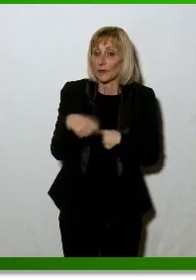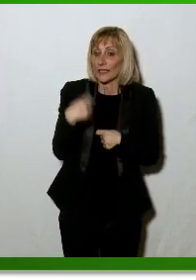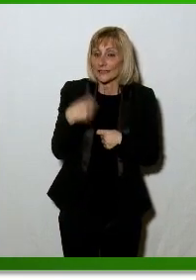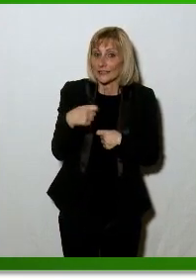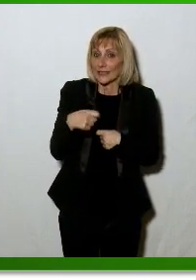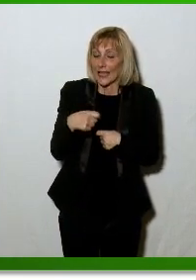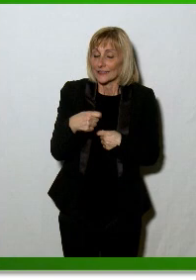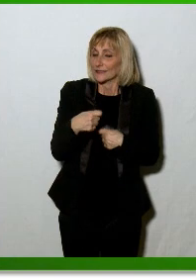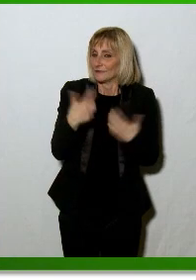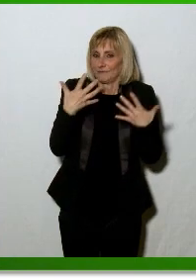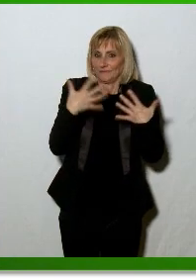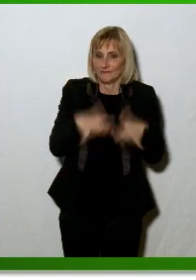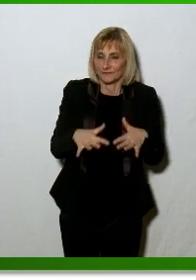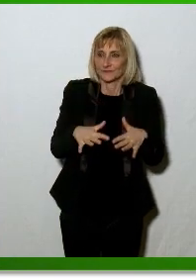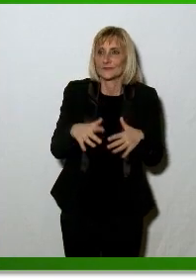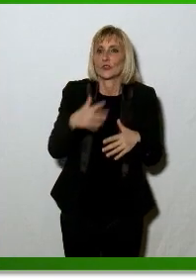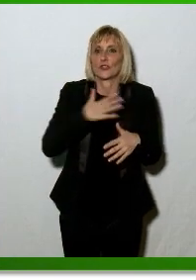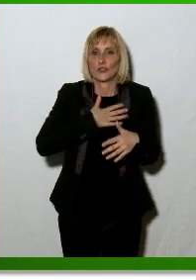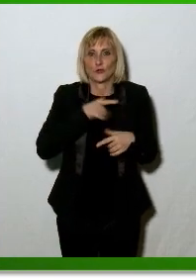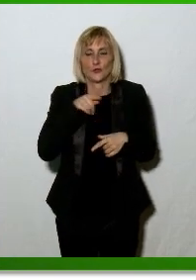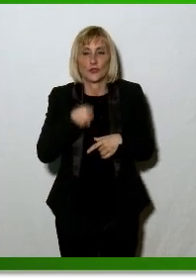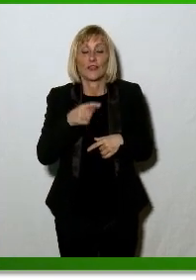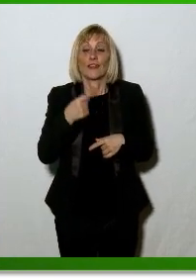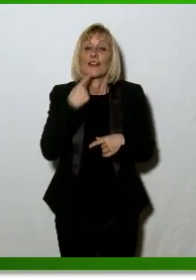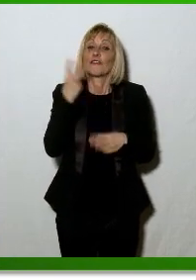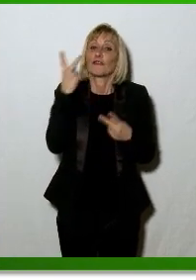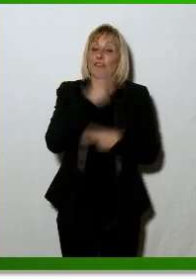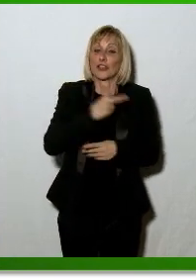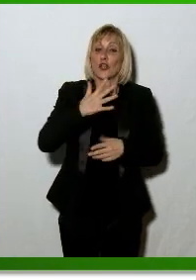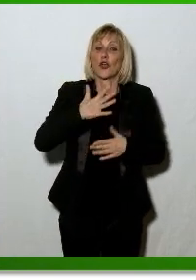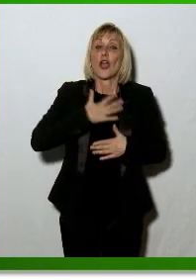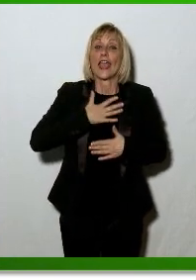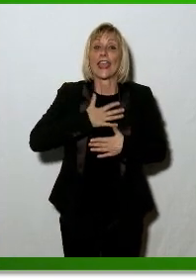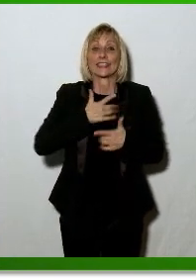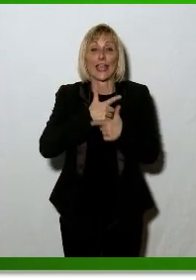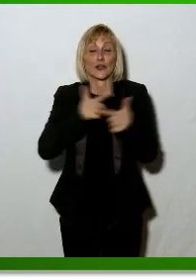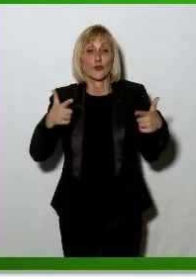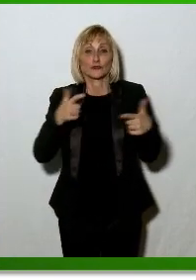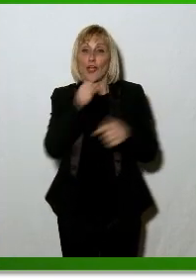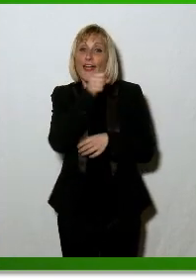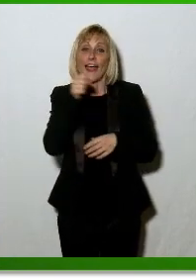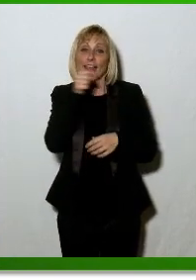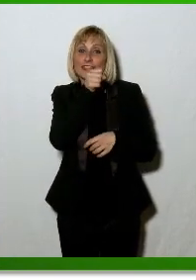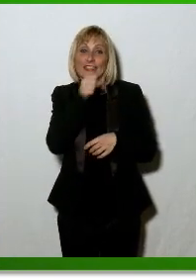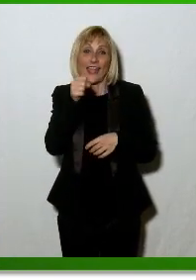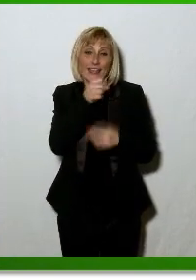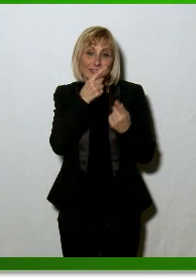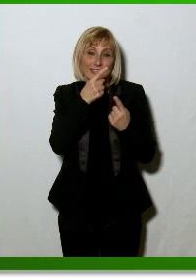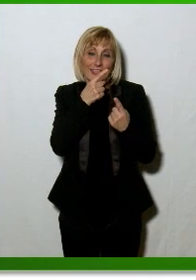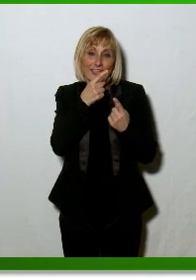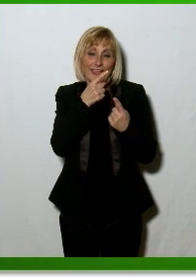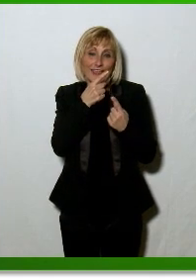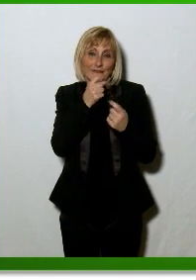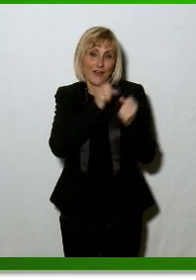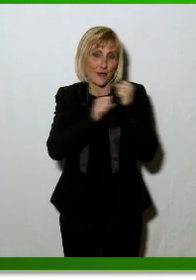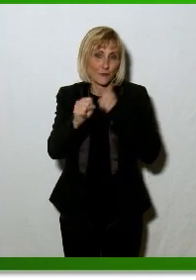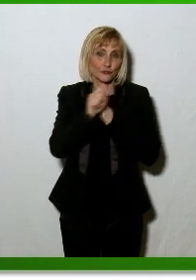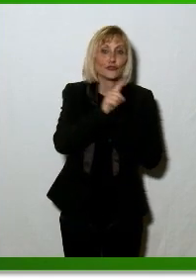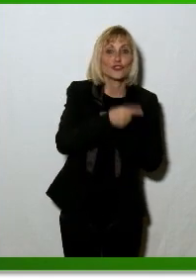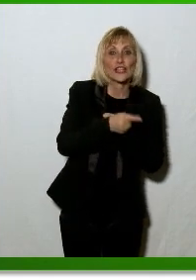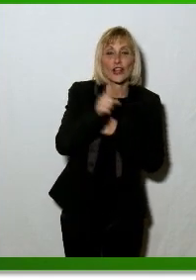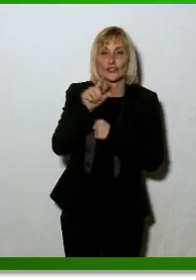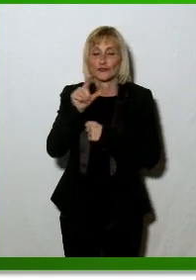cantava giugiola Cinquetti Non ho l'età o non ho più l'età perché ho superato il limite per essere